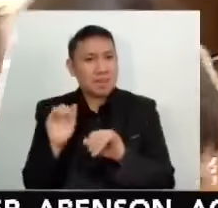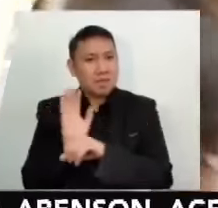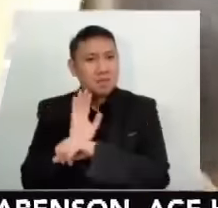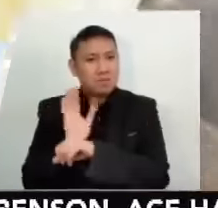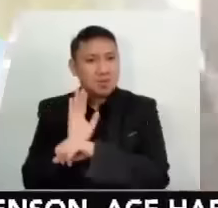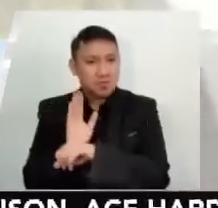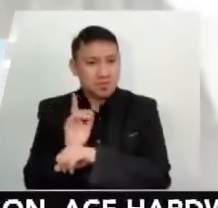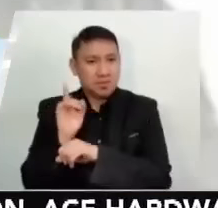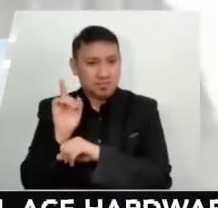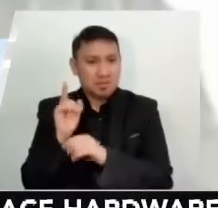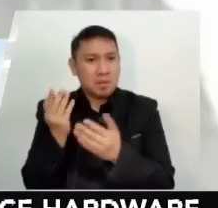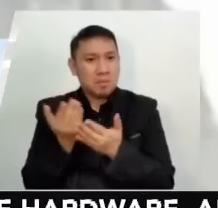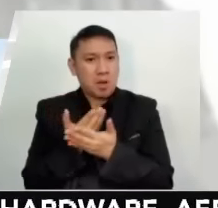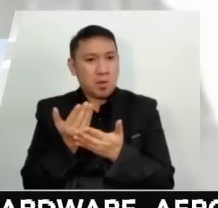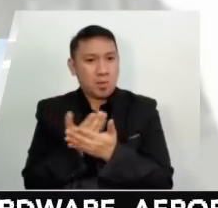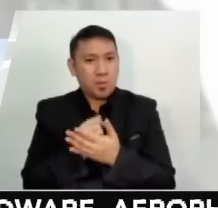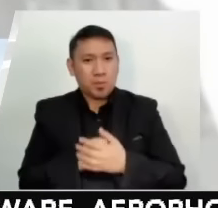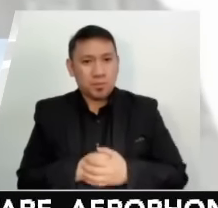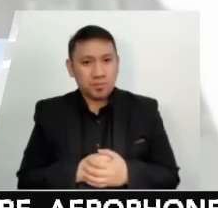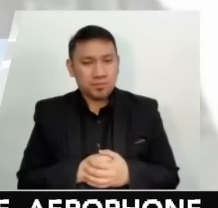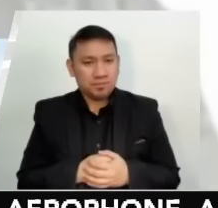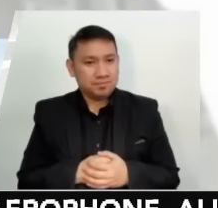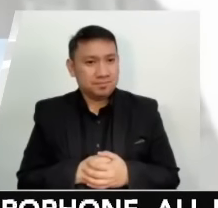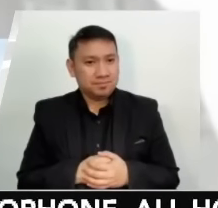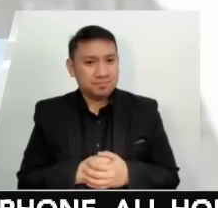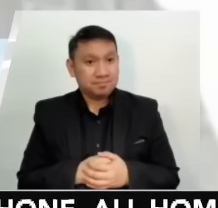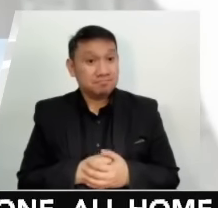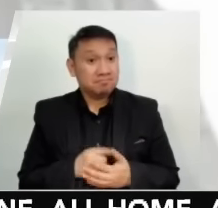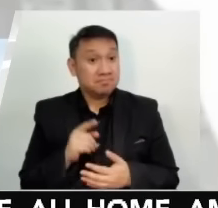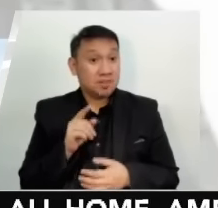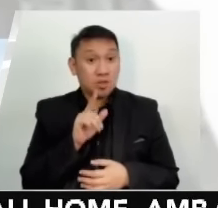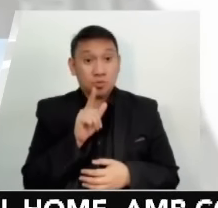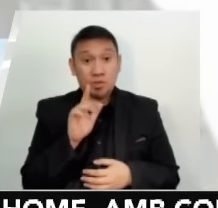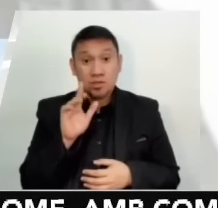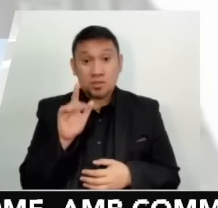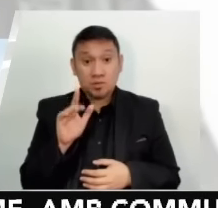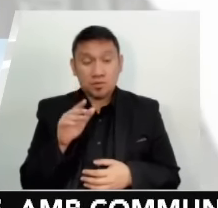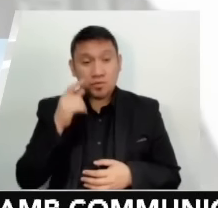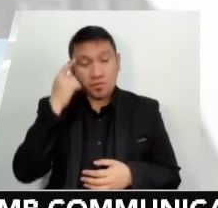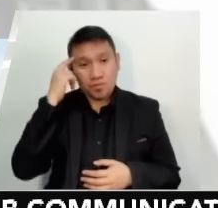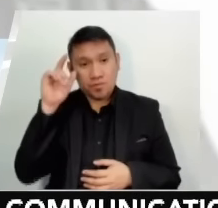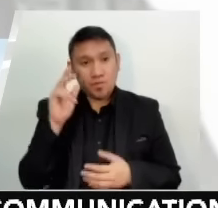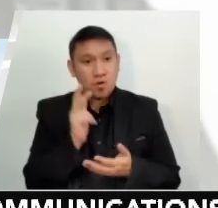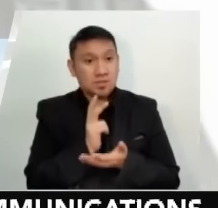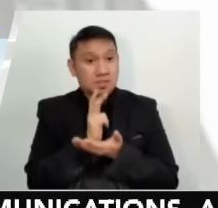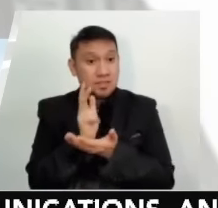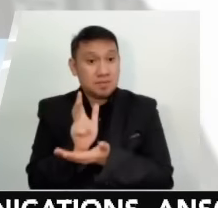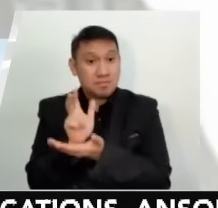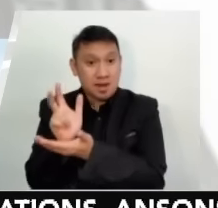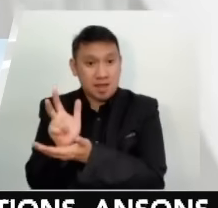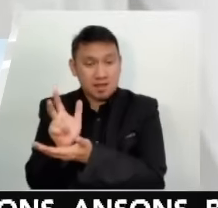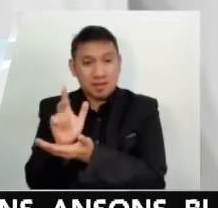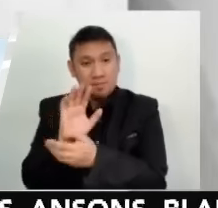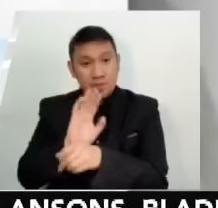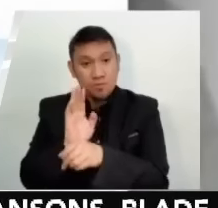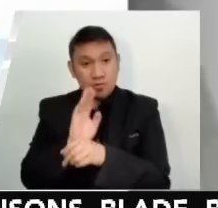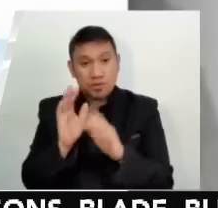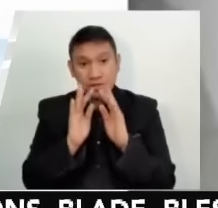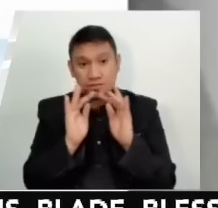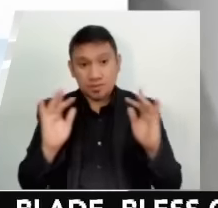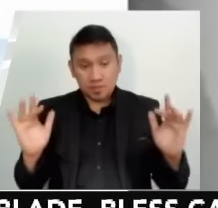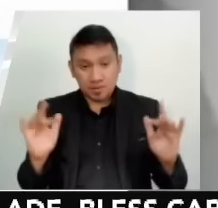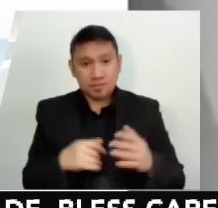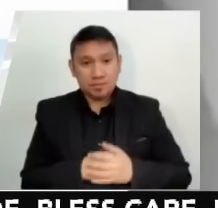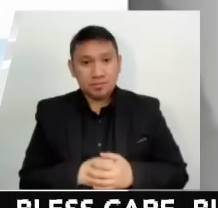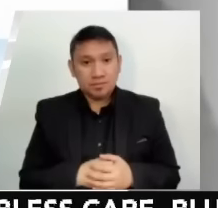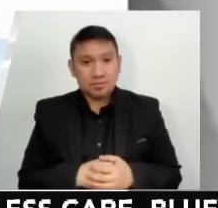Rivera bibida si yyan sa 2024 Cinemalaya independent film festival entry ng GMA pictures at GMA entertainment